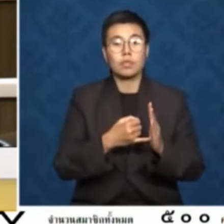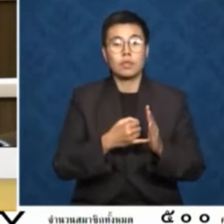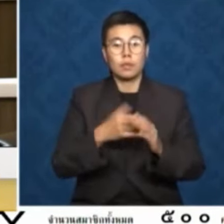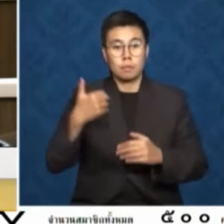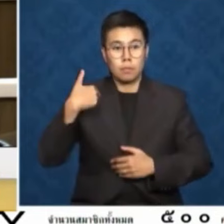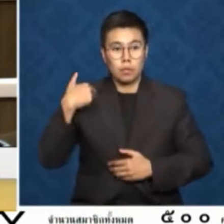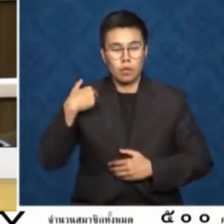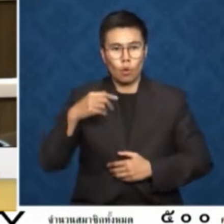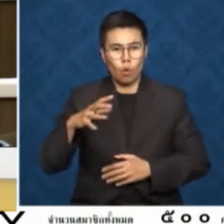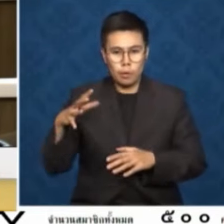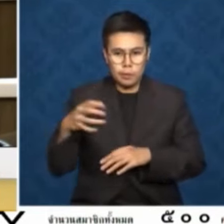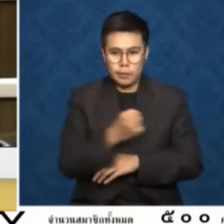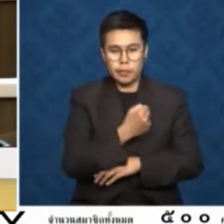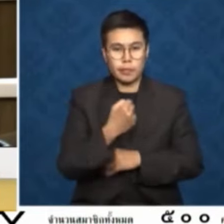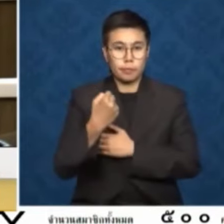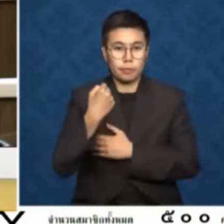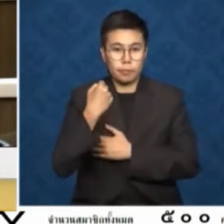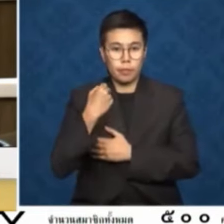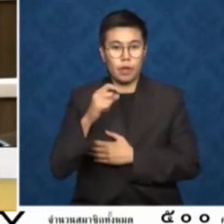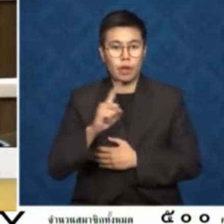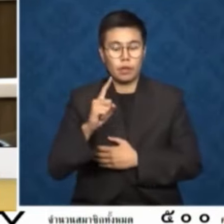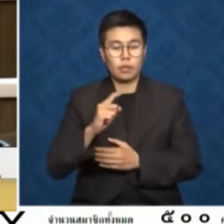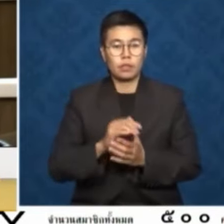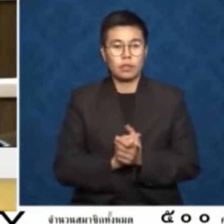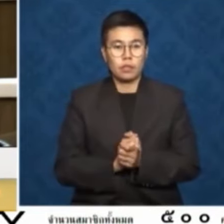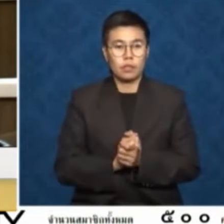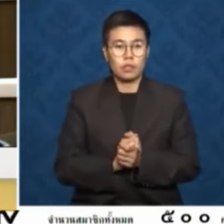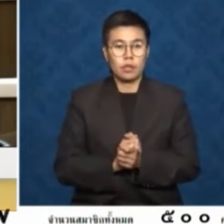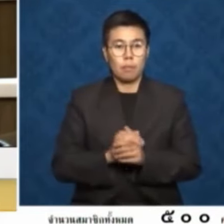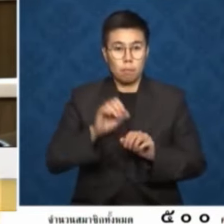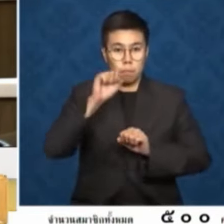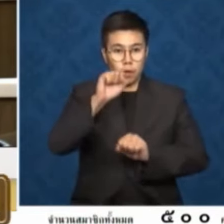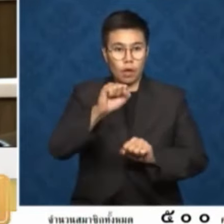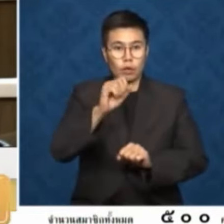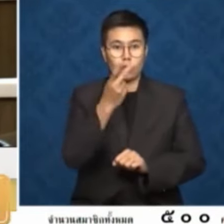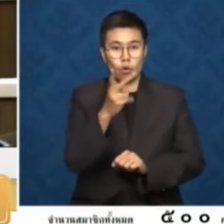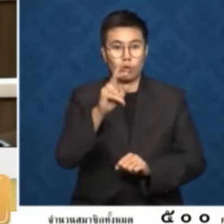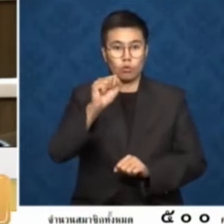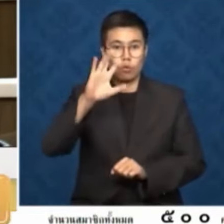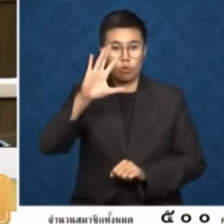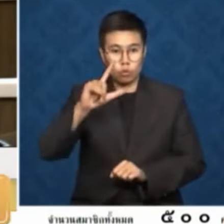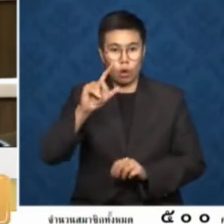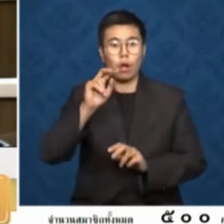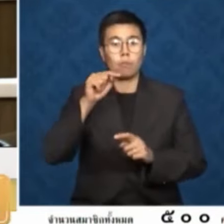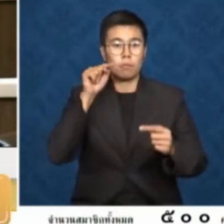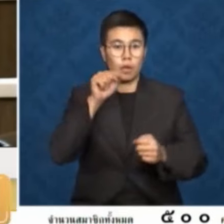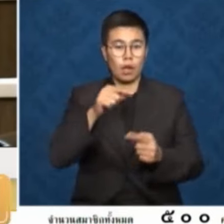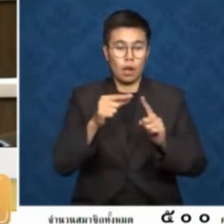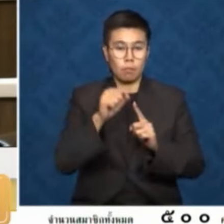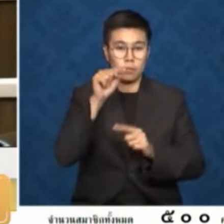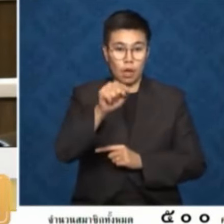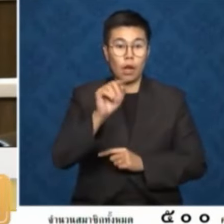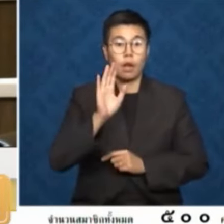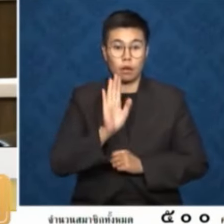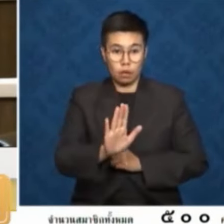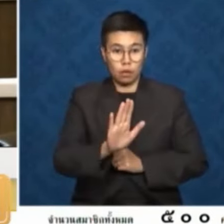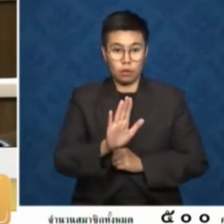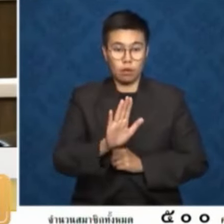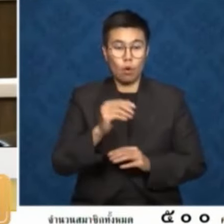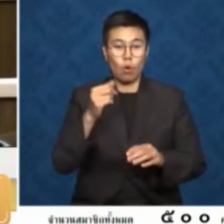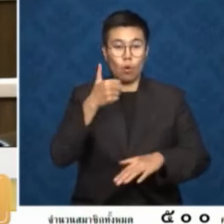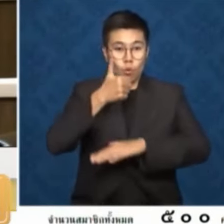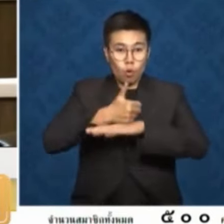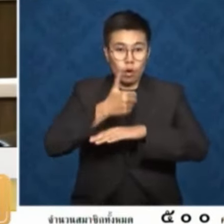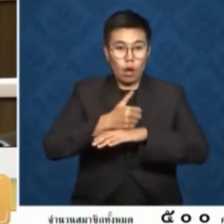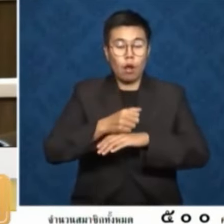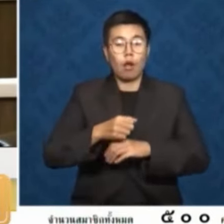ครองอำนาจไม่ว่าจะเป็นในรูปของประกาศคสช.คำสั่งคสช.คำสั่งห้ามจากหัวหน้าคส